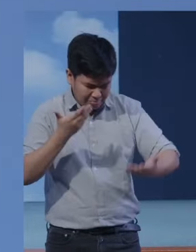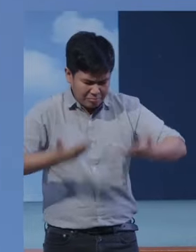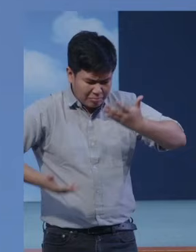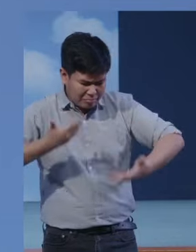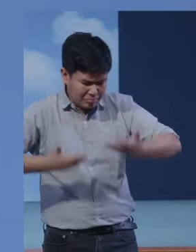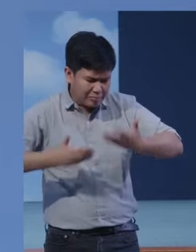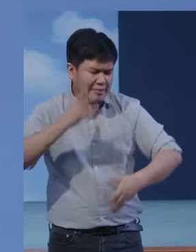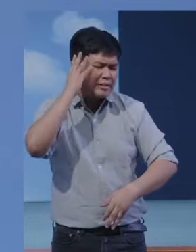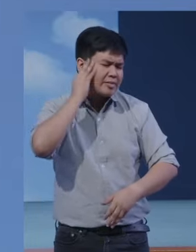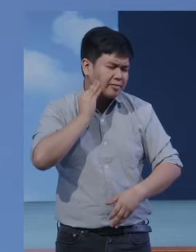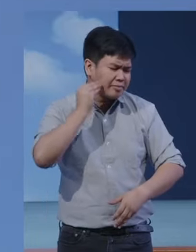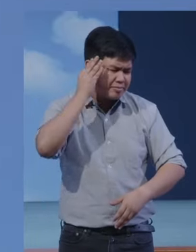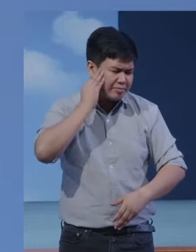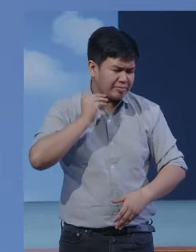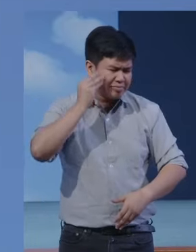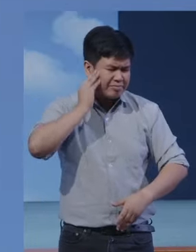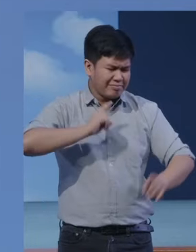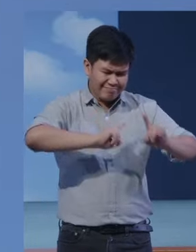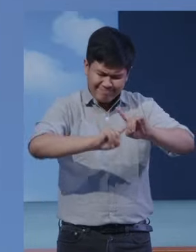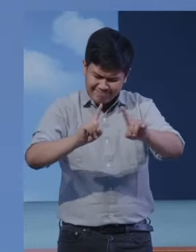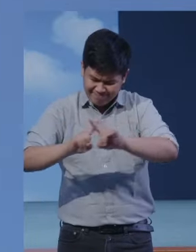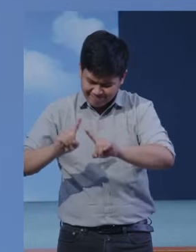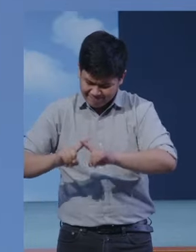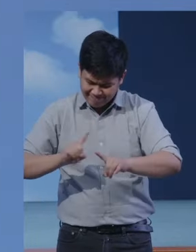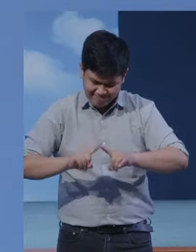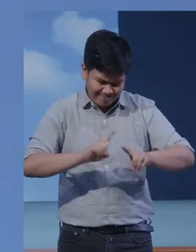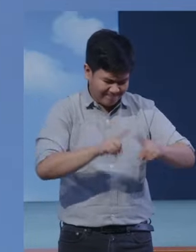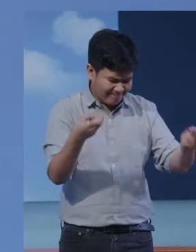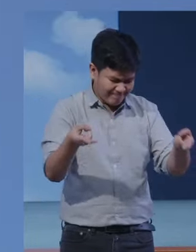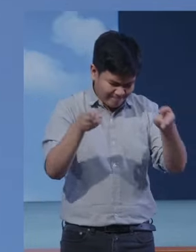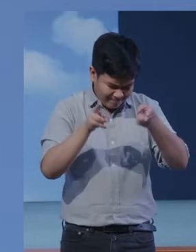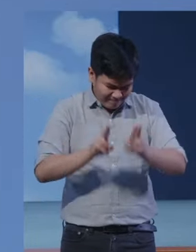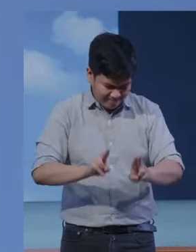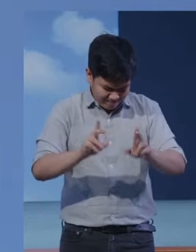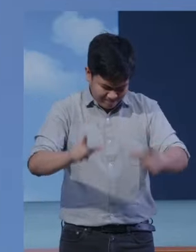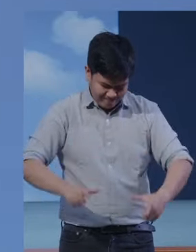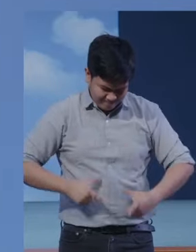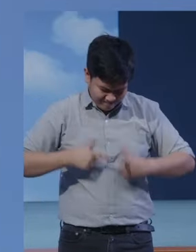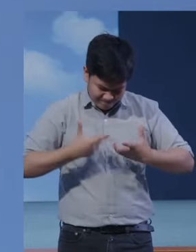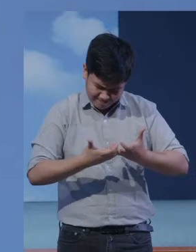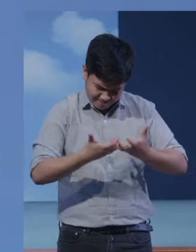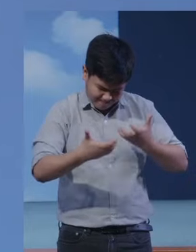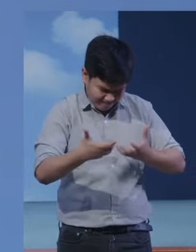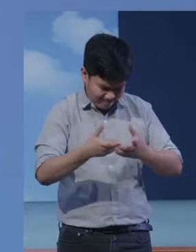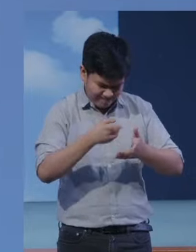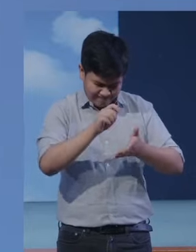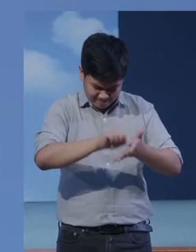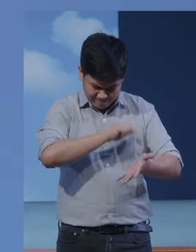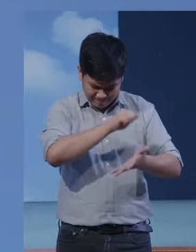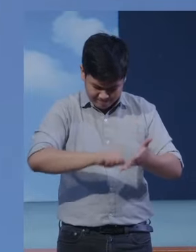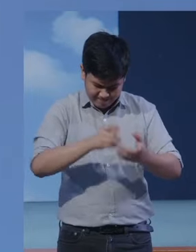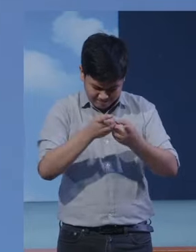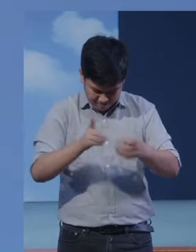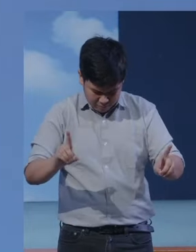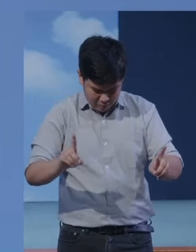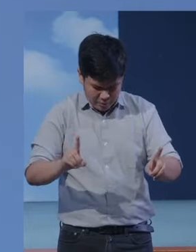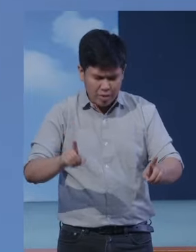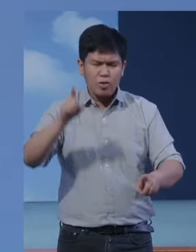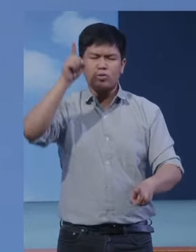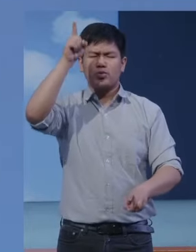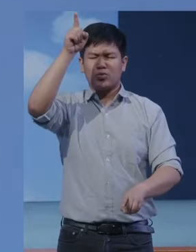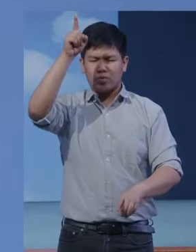dumadanas ng mga bagay at sitwasyon na aming pag-uusapan sa hapong ito Kayo po